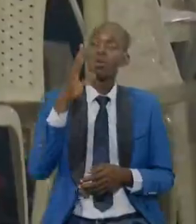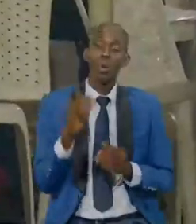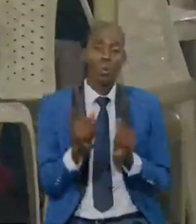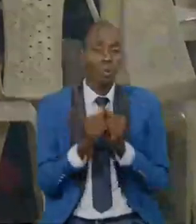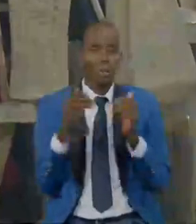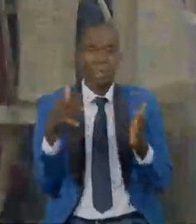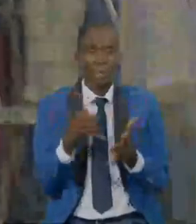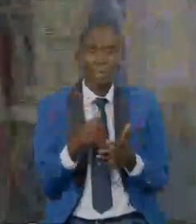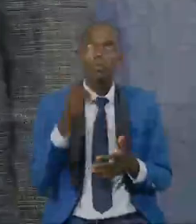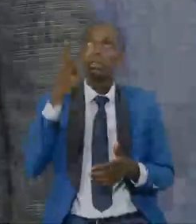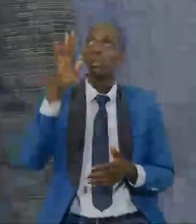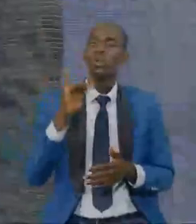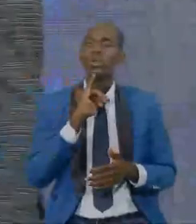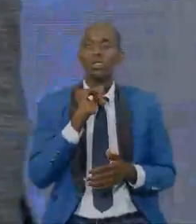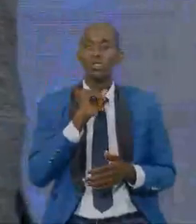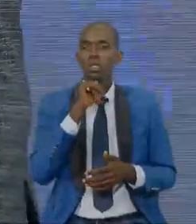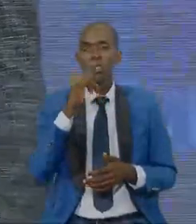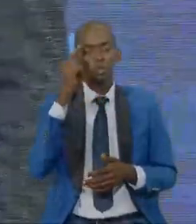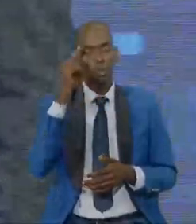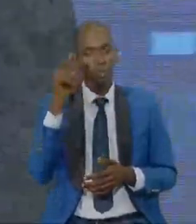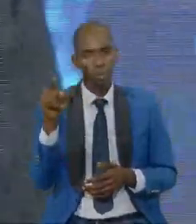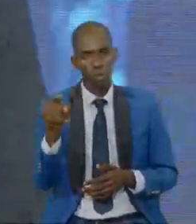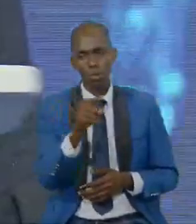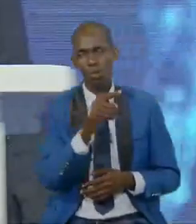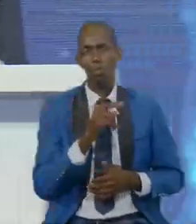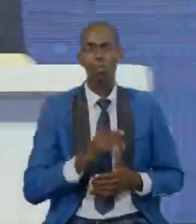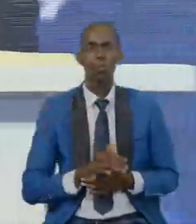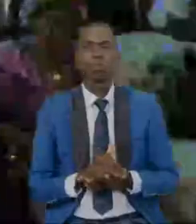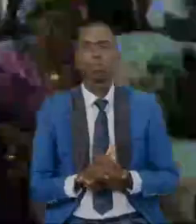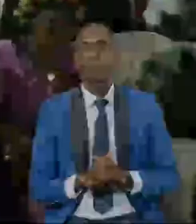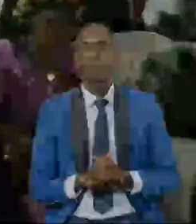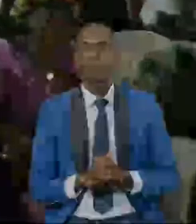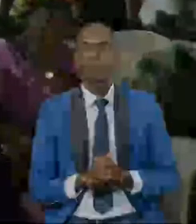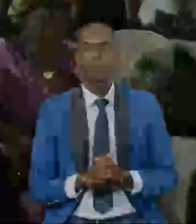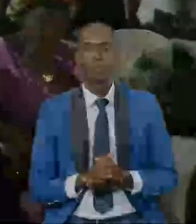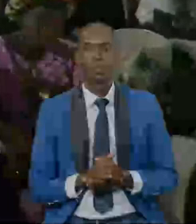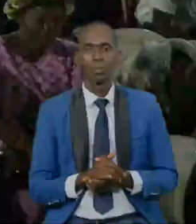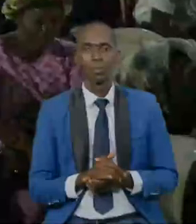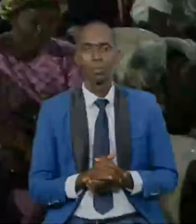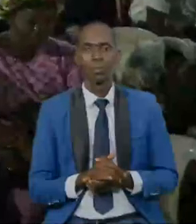tu ne seras pas de Dieu. Sans cela, Dieu ne sera pas pour toi.